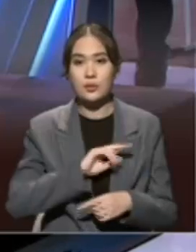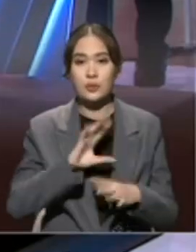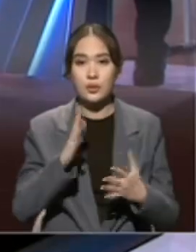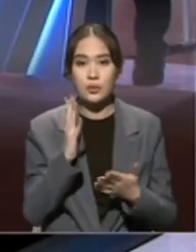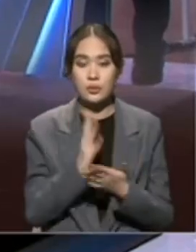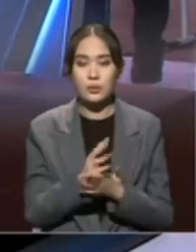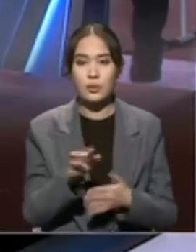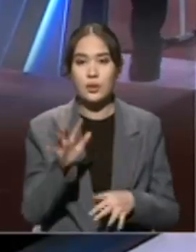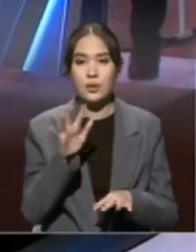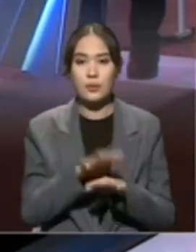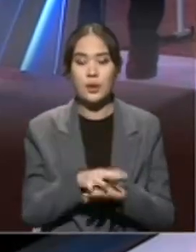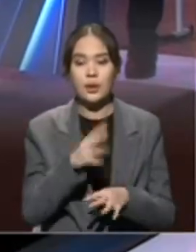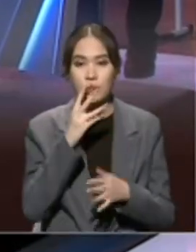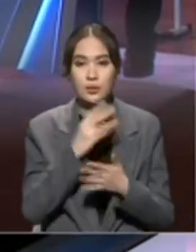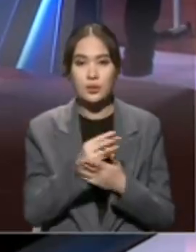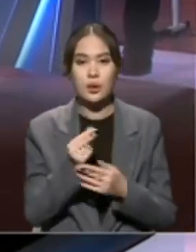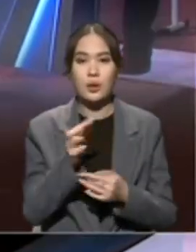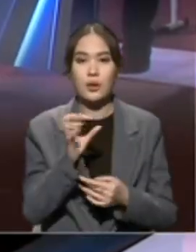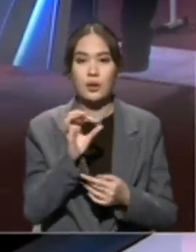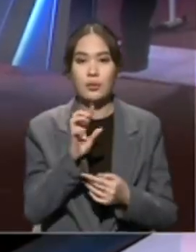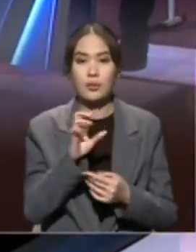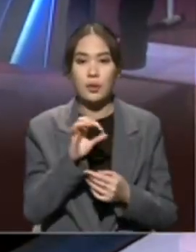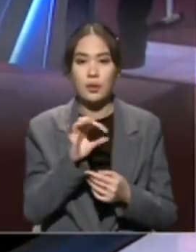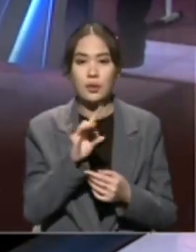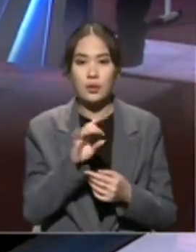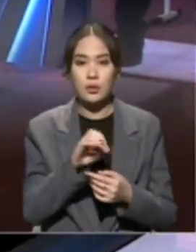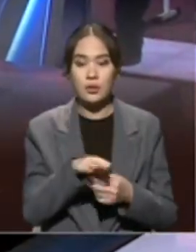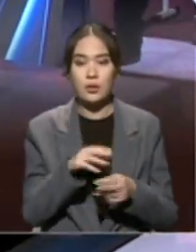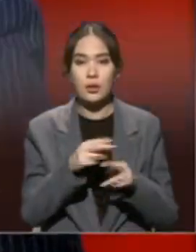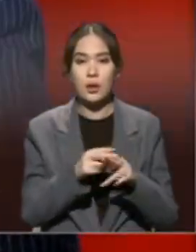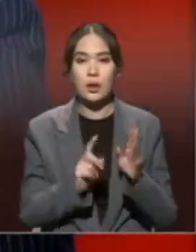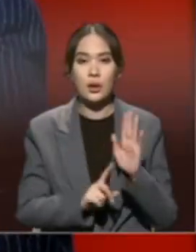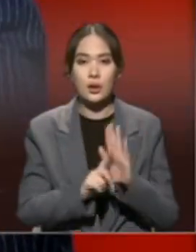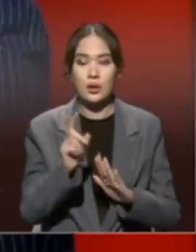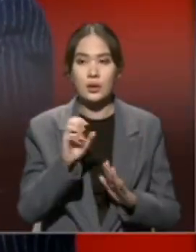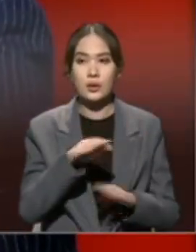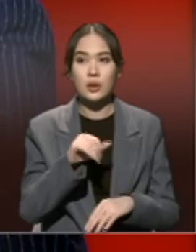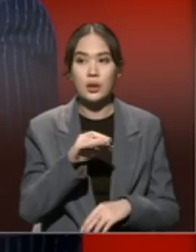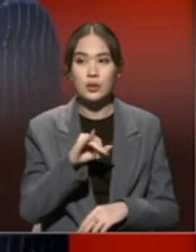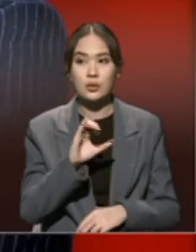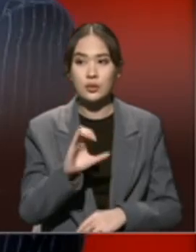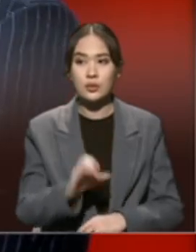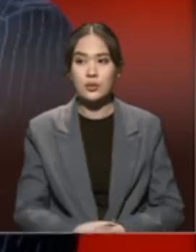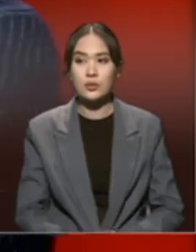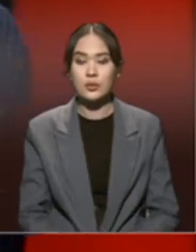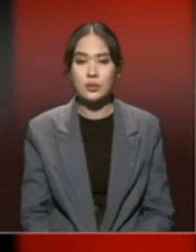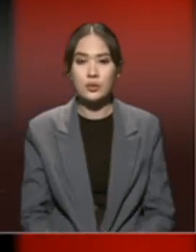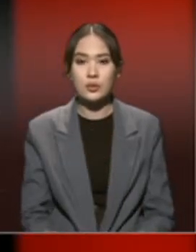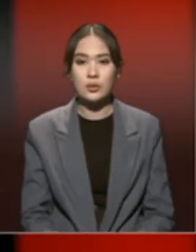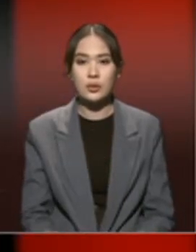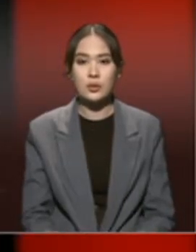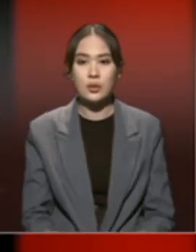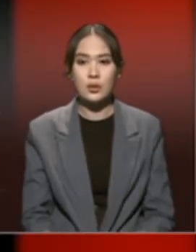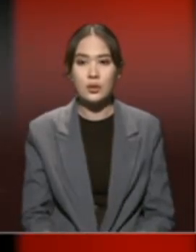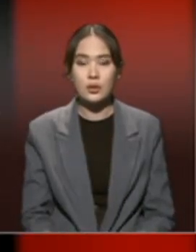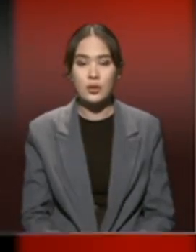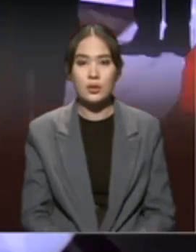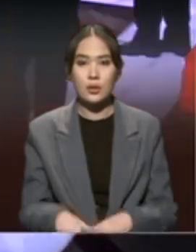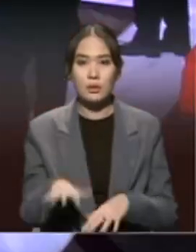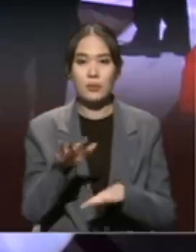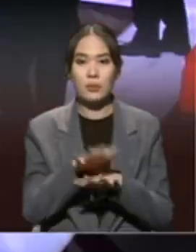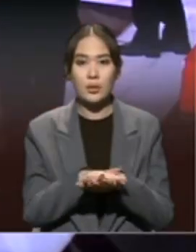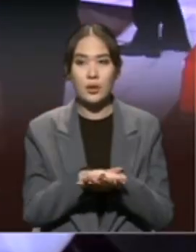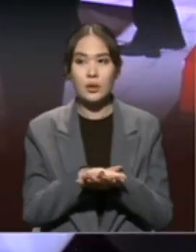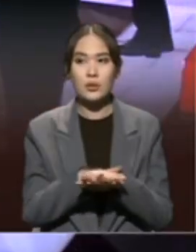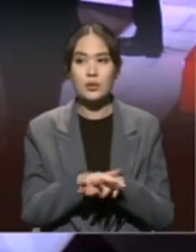банктер өздерінің қаражаттарының оборотқа айналғандығын қалайды, енді олар ставканы соған сәйкес түсіреді. Банктер қалағанда